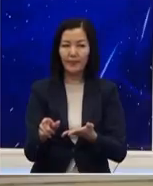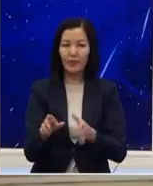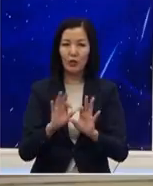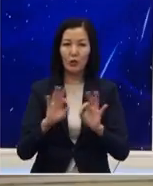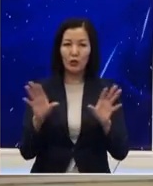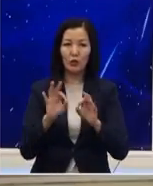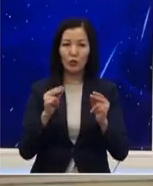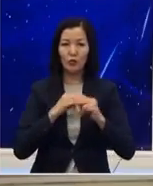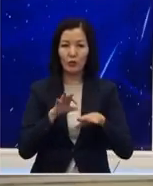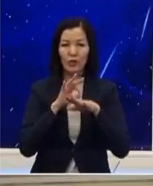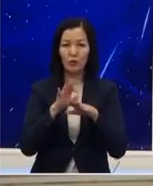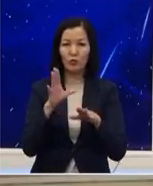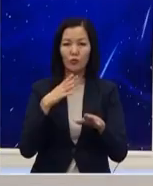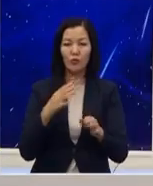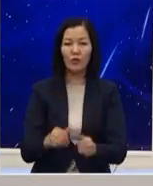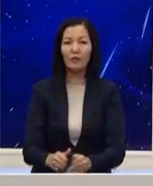түсіндіру жұмыстарын жүргізуде.